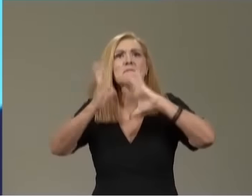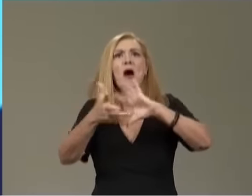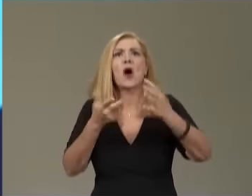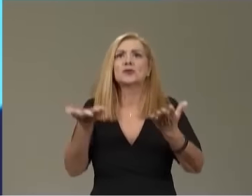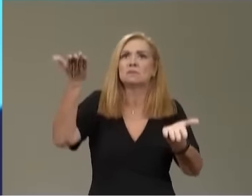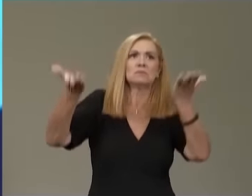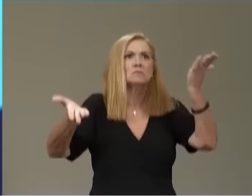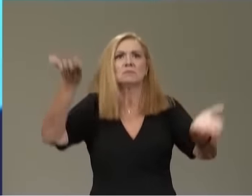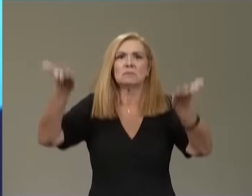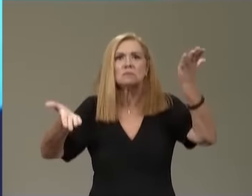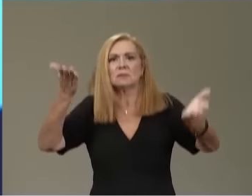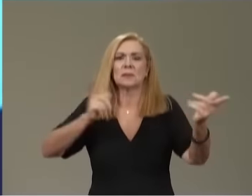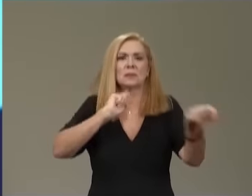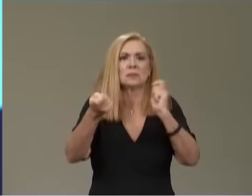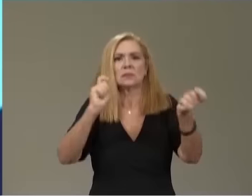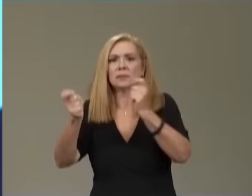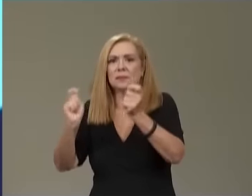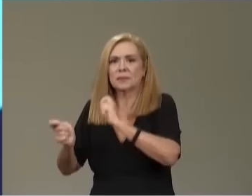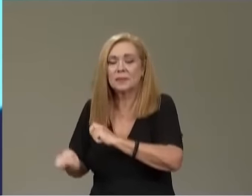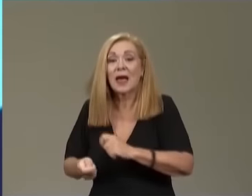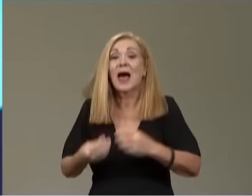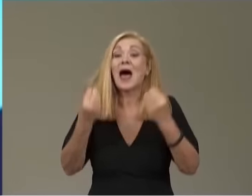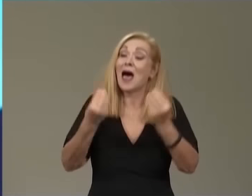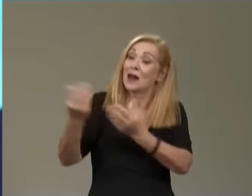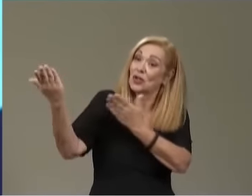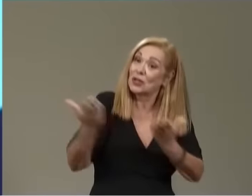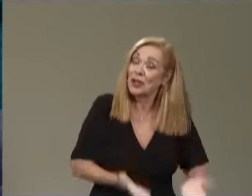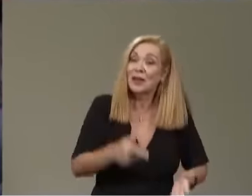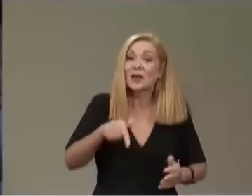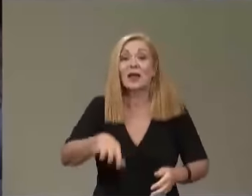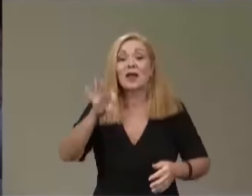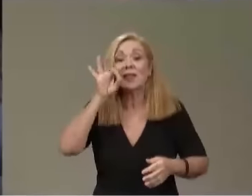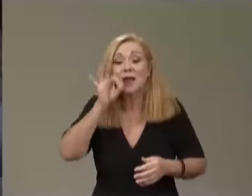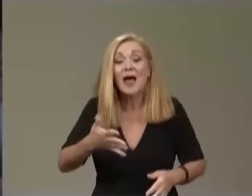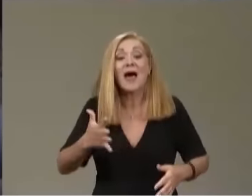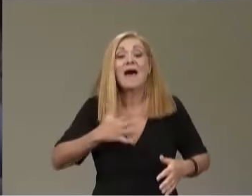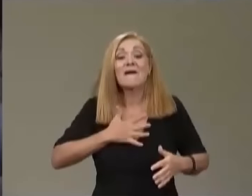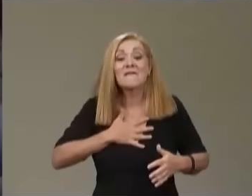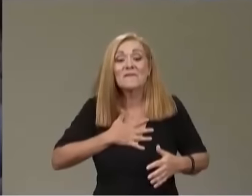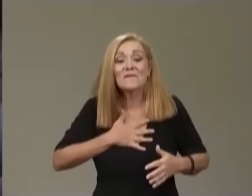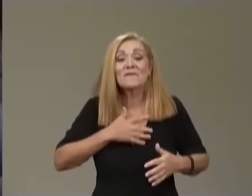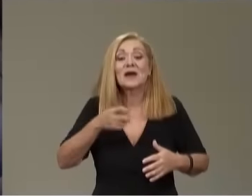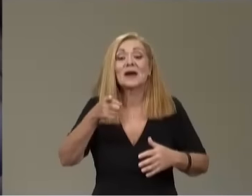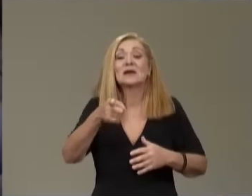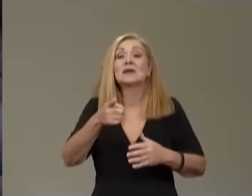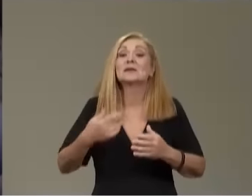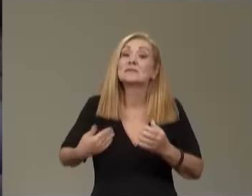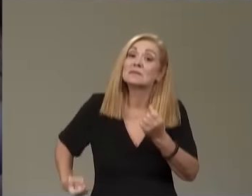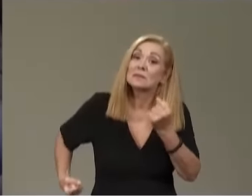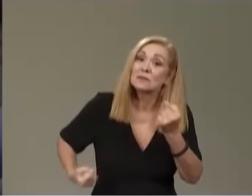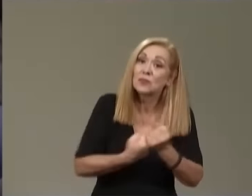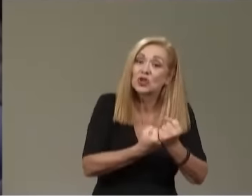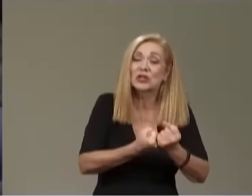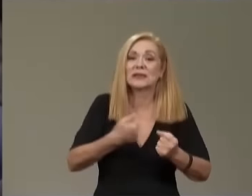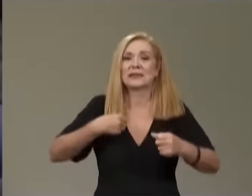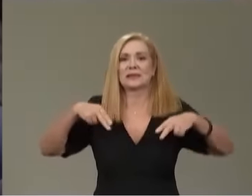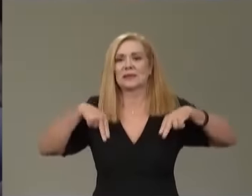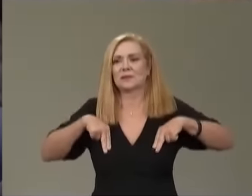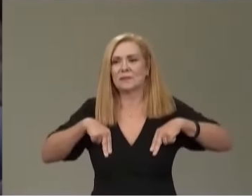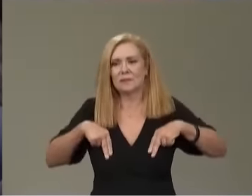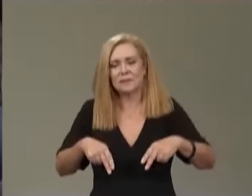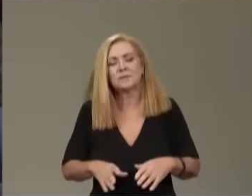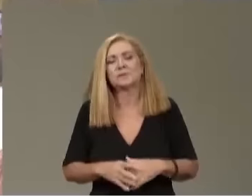συνέχεια. Dear Robert, welcome to Thessaloniki and thank you for the strong German presence at the Thessaloniki Fair.